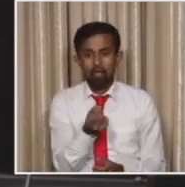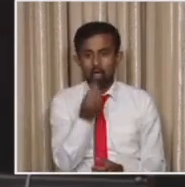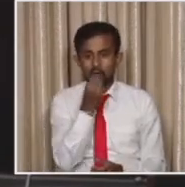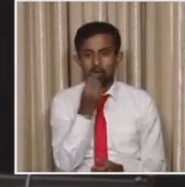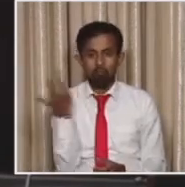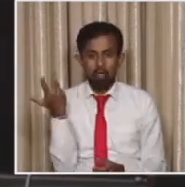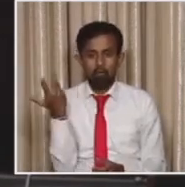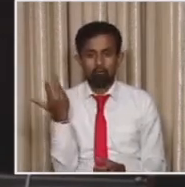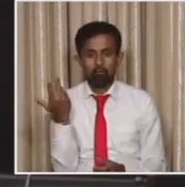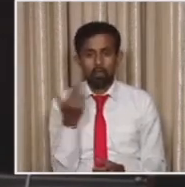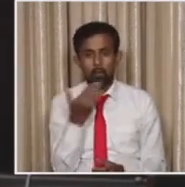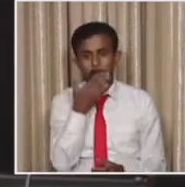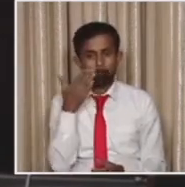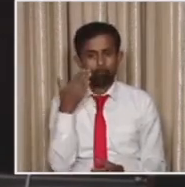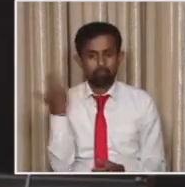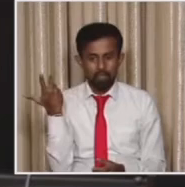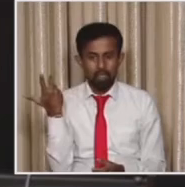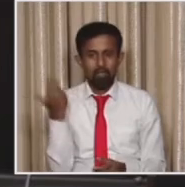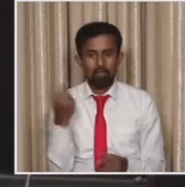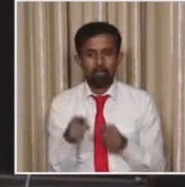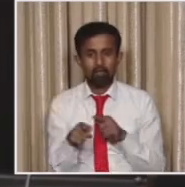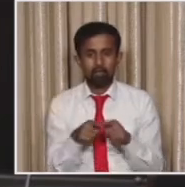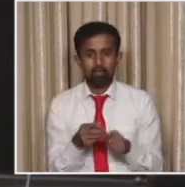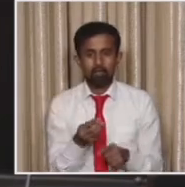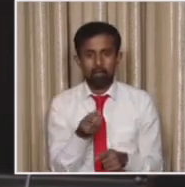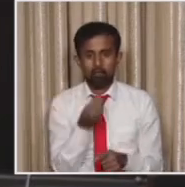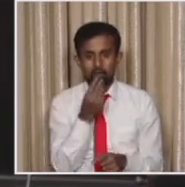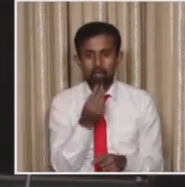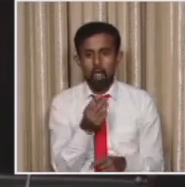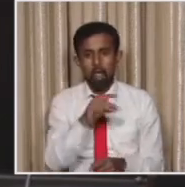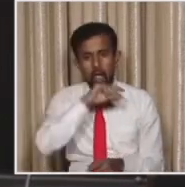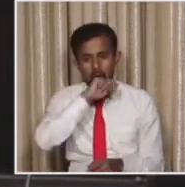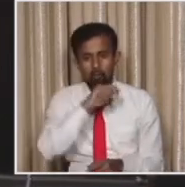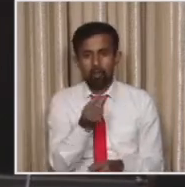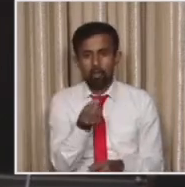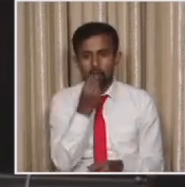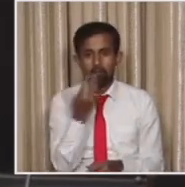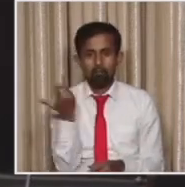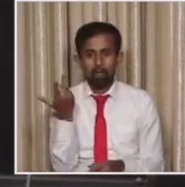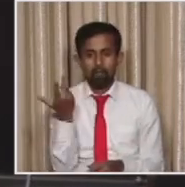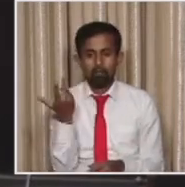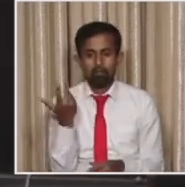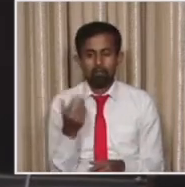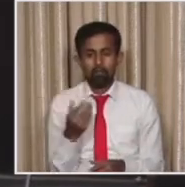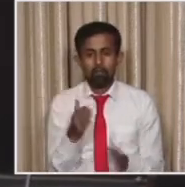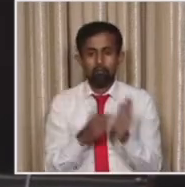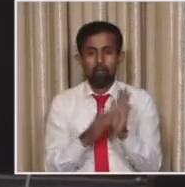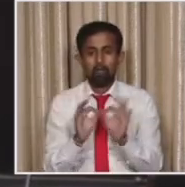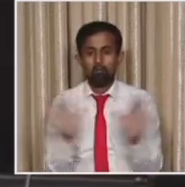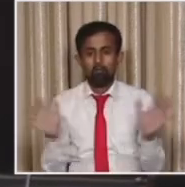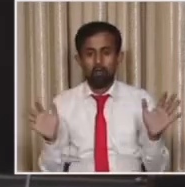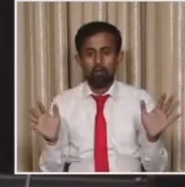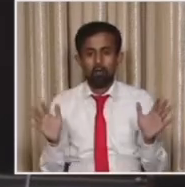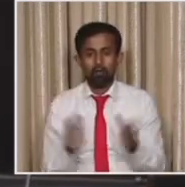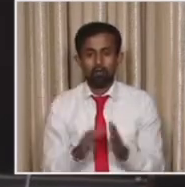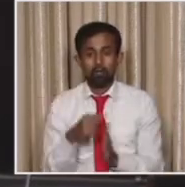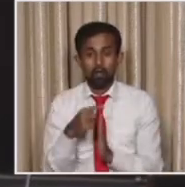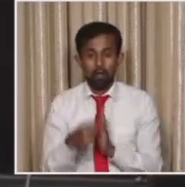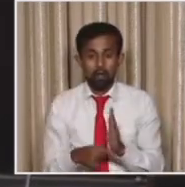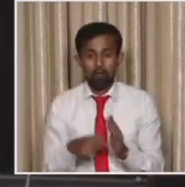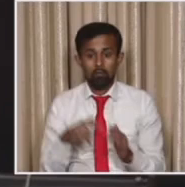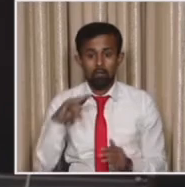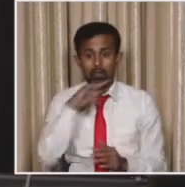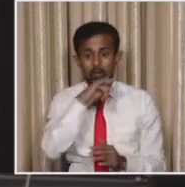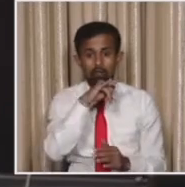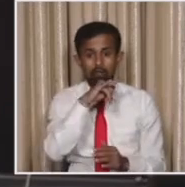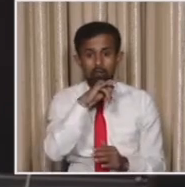ඒ කිව්වේ මේක රහ නැහැ කියලා අපිත් එහෙම නේ කියන්නේ මේක කන්න බැන්නම් අපි කියනවා බල්ලෙකුටවත් කන්න බෑ හැබැයි මොකද්ද මාධ්‍ය දැම්මේ ශ්‍රී ලංකන්